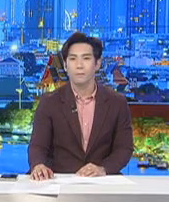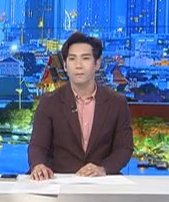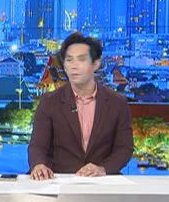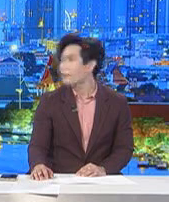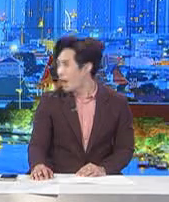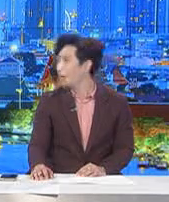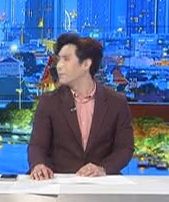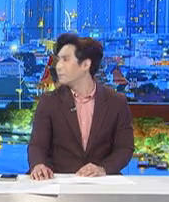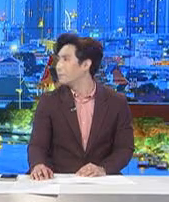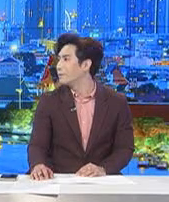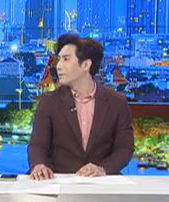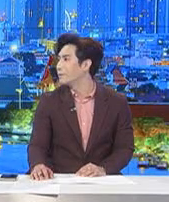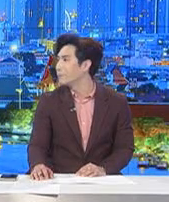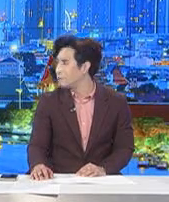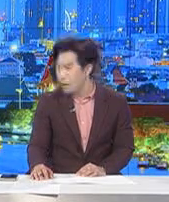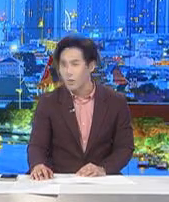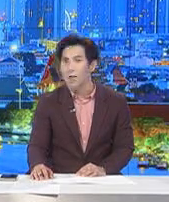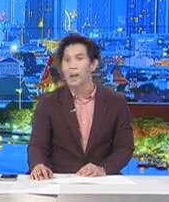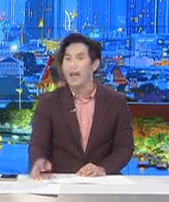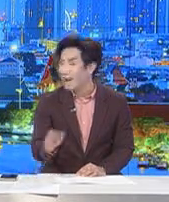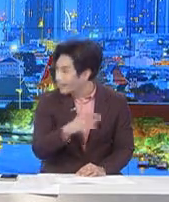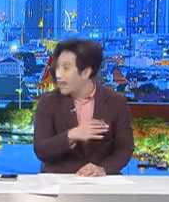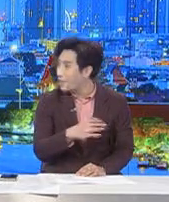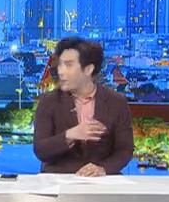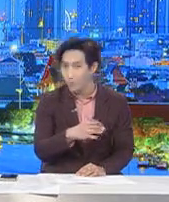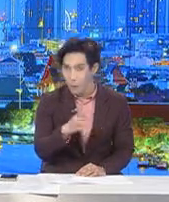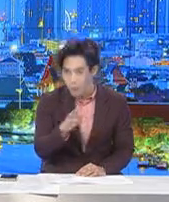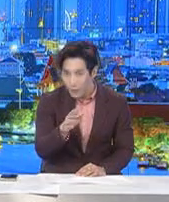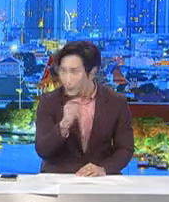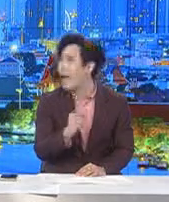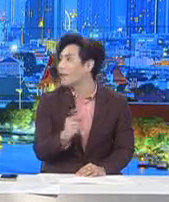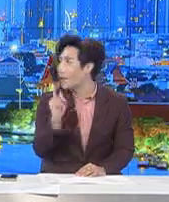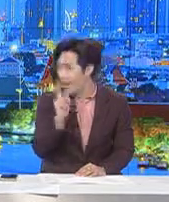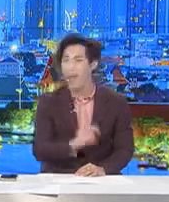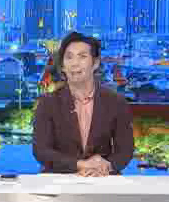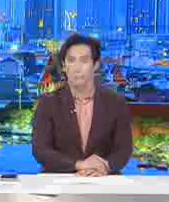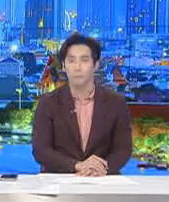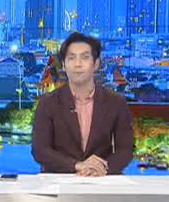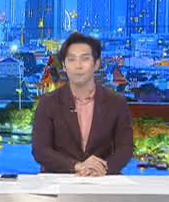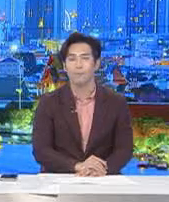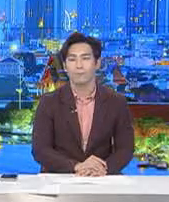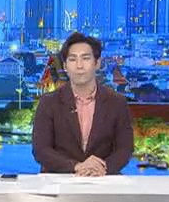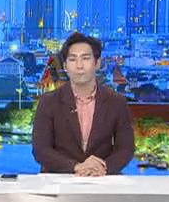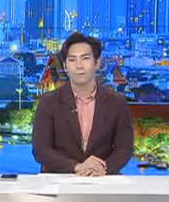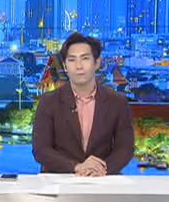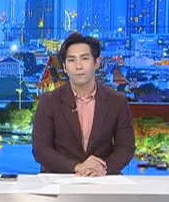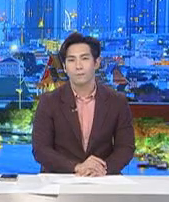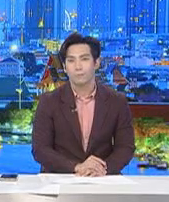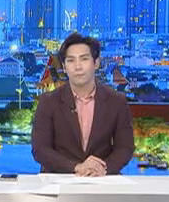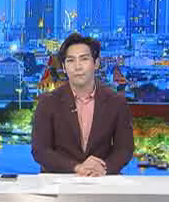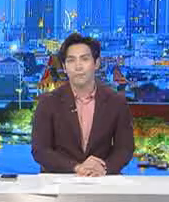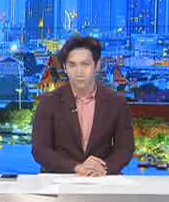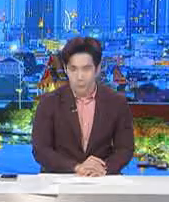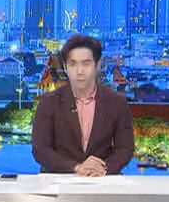จะได้ไป3 ครับ สวจะได้ไป2 อ๋อก็คล้ายๆครั้งที่แล้วตอนคุณพิธาตอนครั้งแรก ก็จะได้เท่ากันเนี่ยนะคะแล้วก็จะ